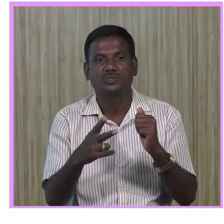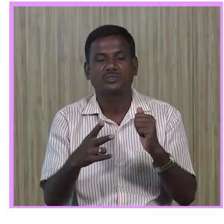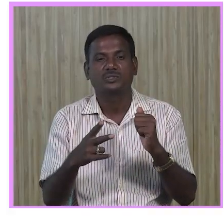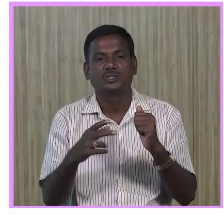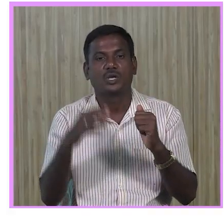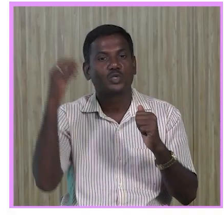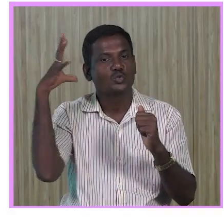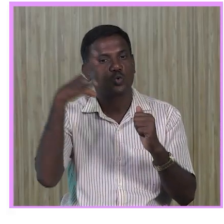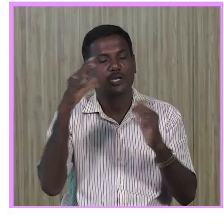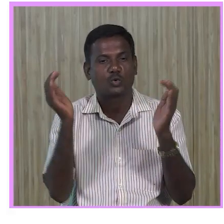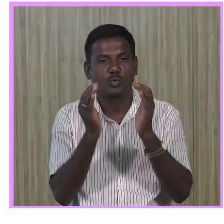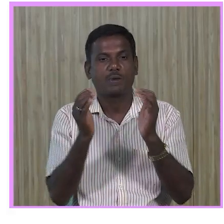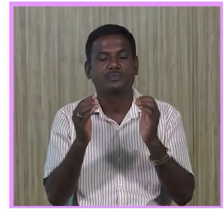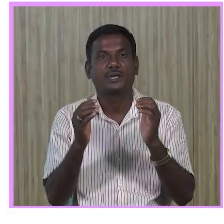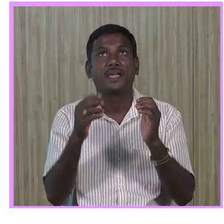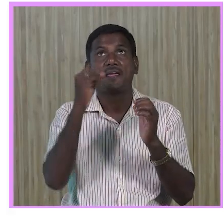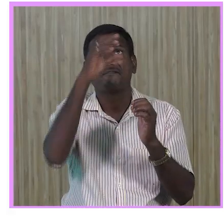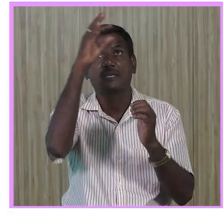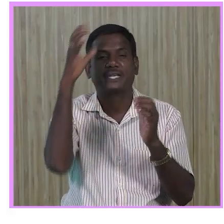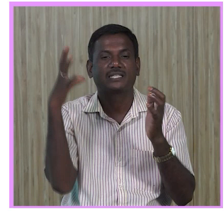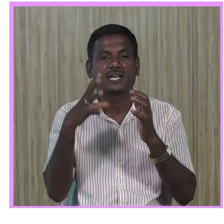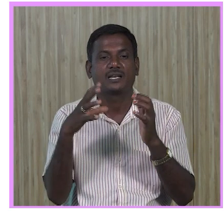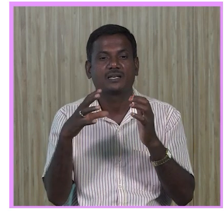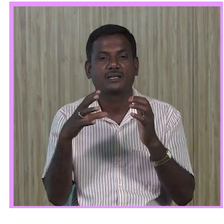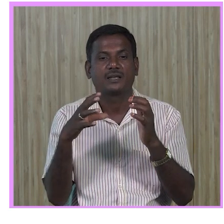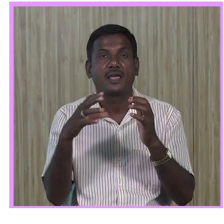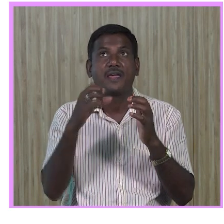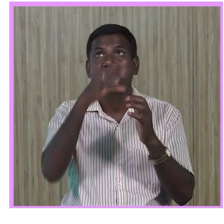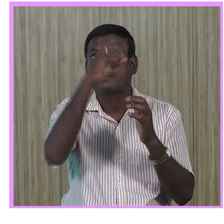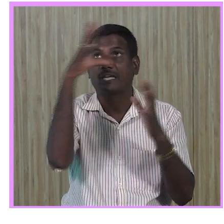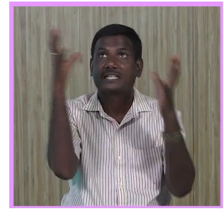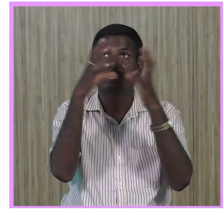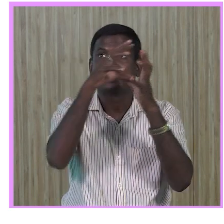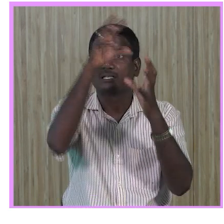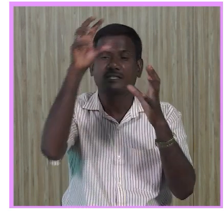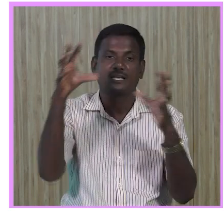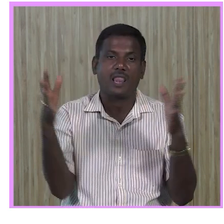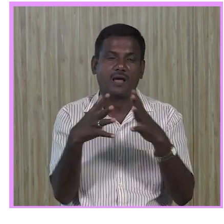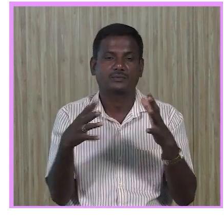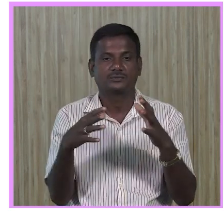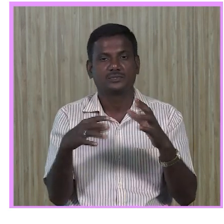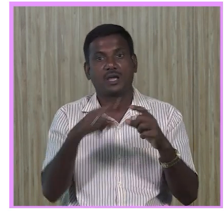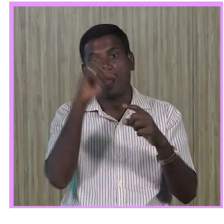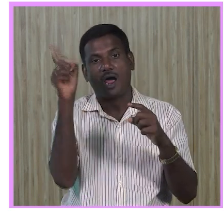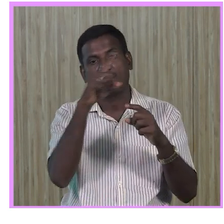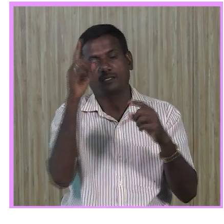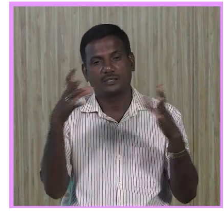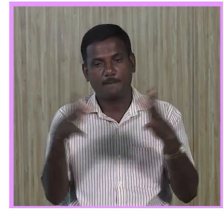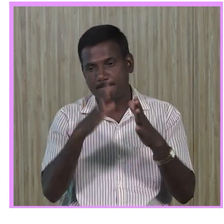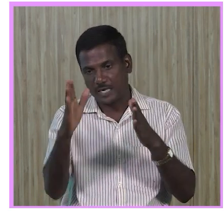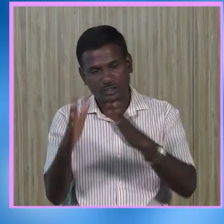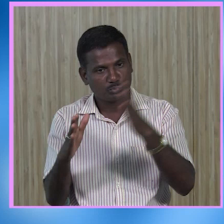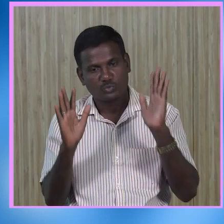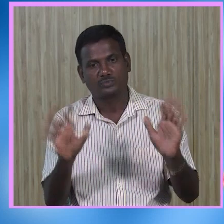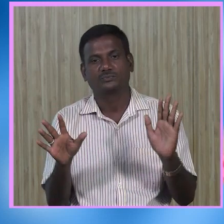பார்த்தோம்னா, சூரிய குடும்பம், விண்மீன்கள், விண்மீன் திரள்கள் ஆகியவையெல்லாம் அண்டத்தின் பகுதி